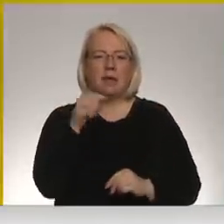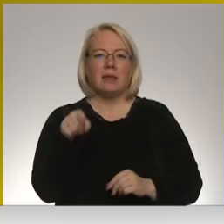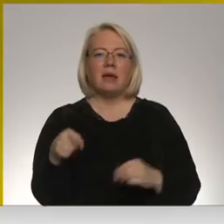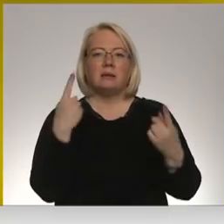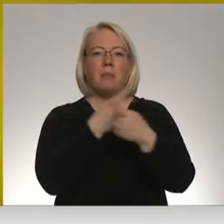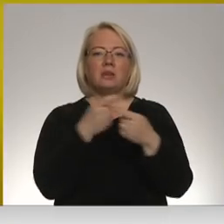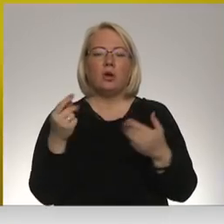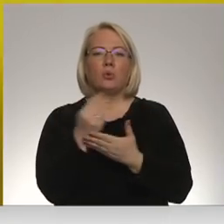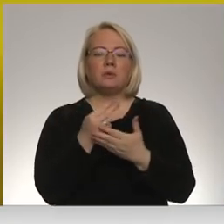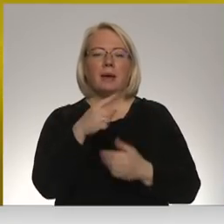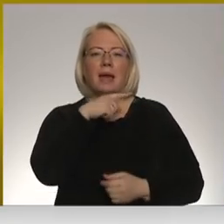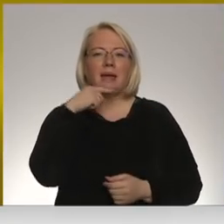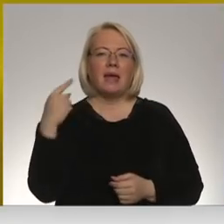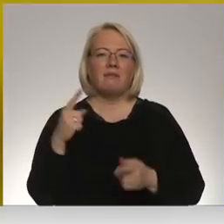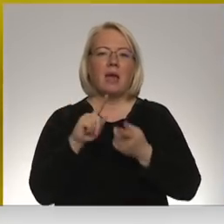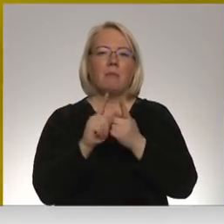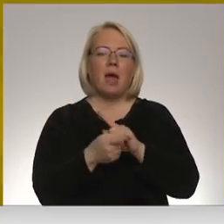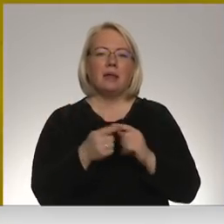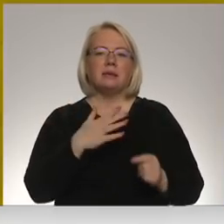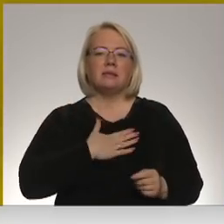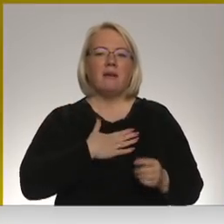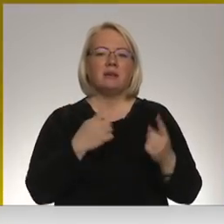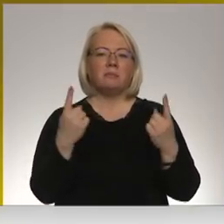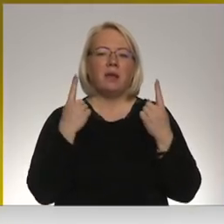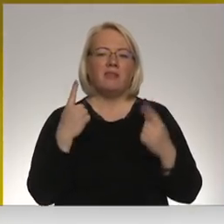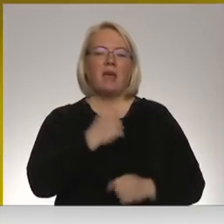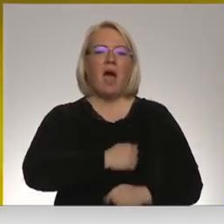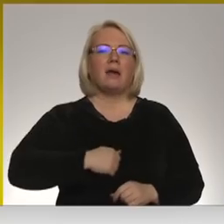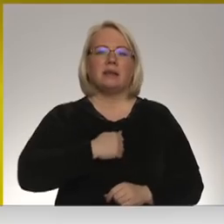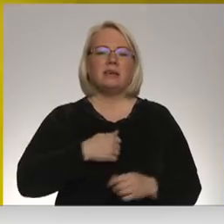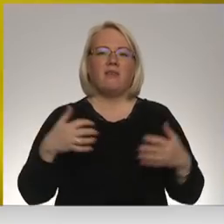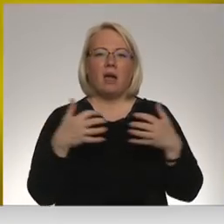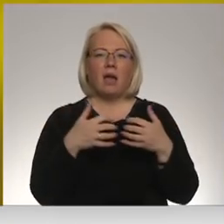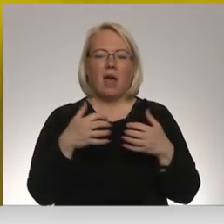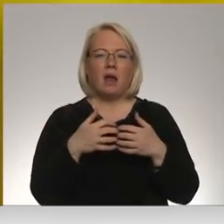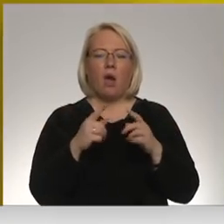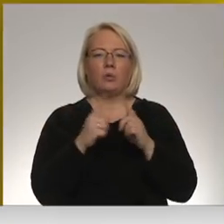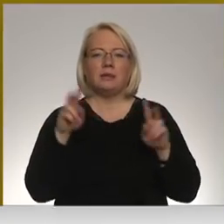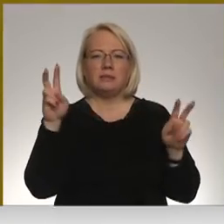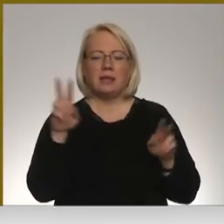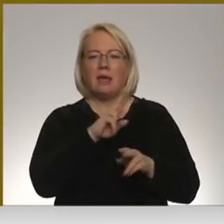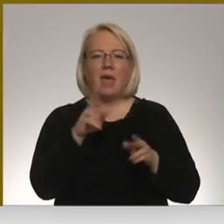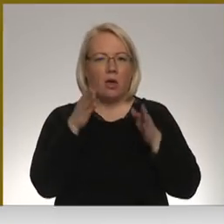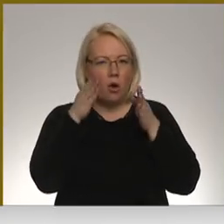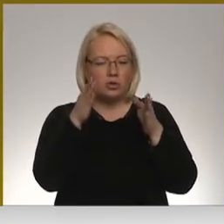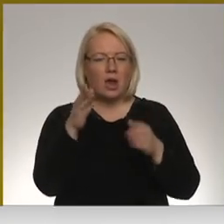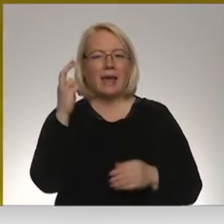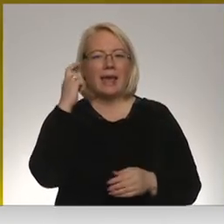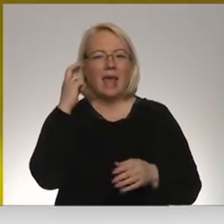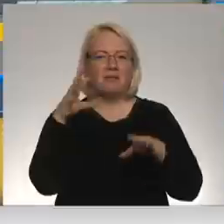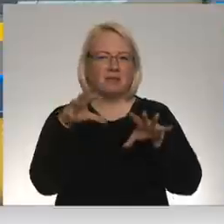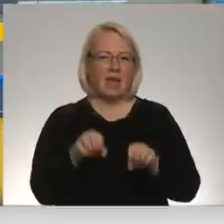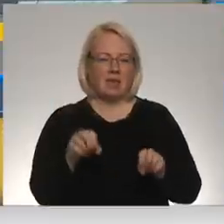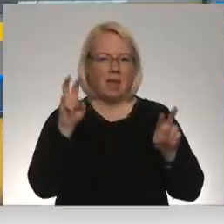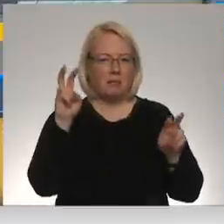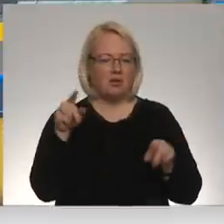paziņojums nozīmējot, ka Krievija ir mainījusi savas prioritātes agresīvajā karā un citēji nekoncentrējas uz Kievas ieņemšanu. Jūs